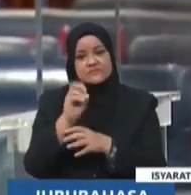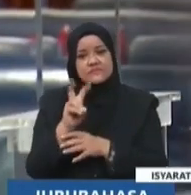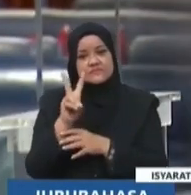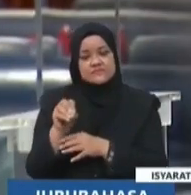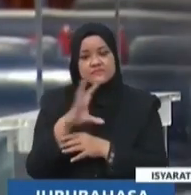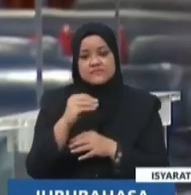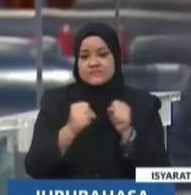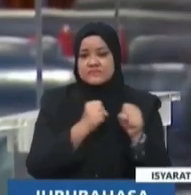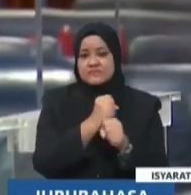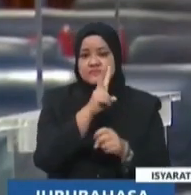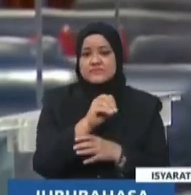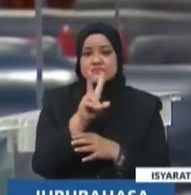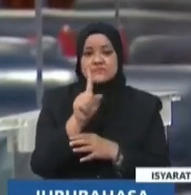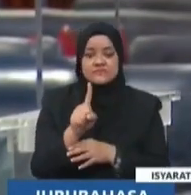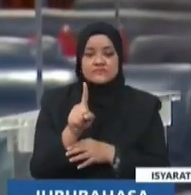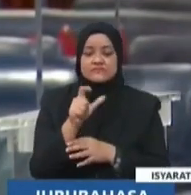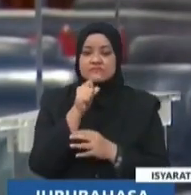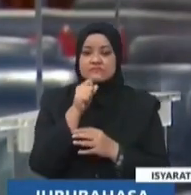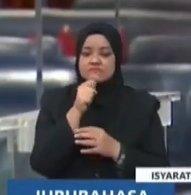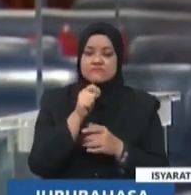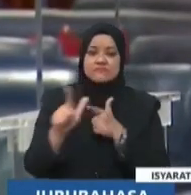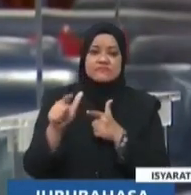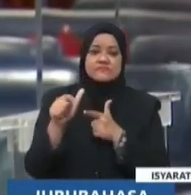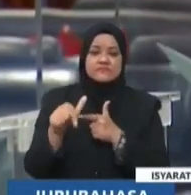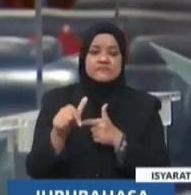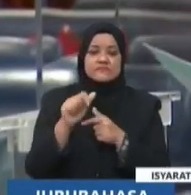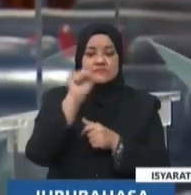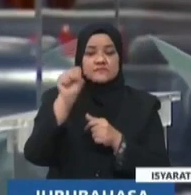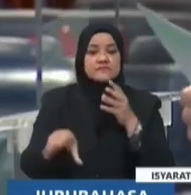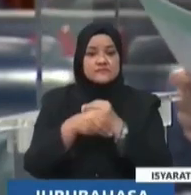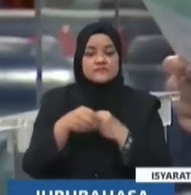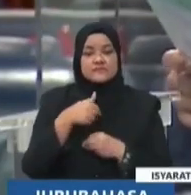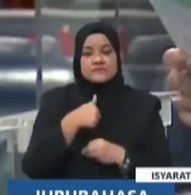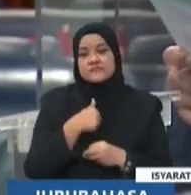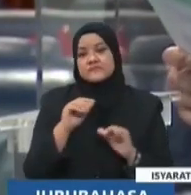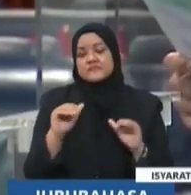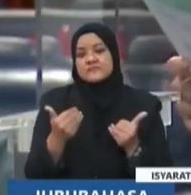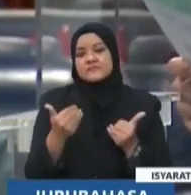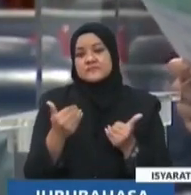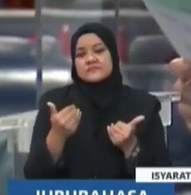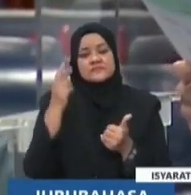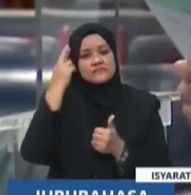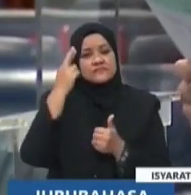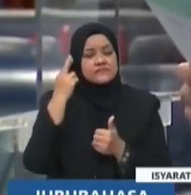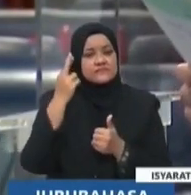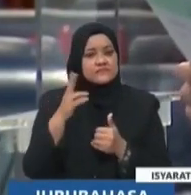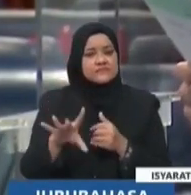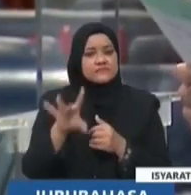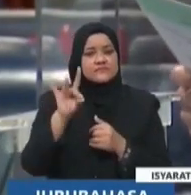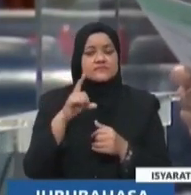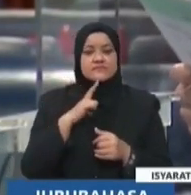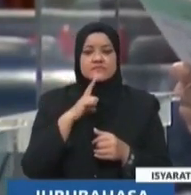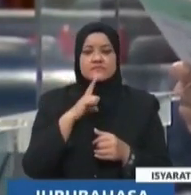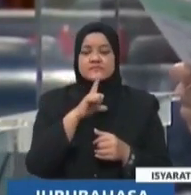2020 dan tahun 2004 satu yang telah diharamkan Islam tambahan saya apa gawe channel pelantikan anggota